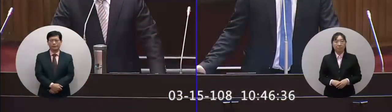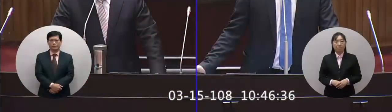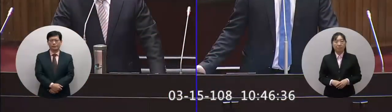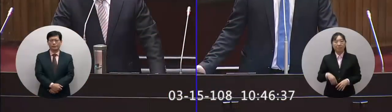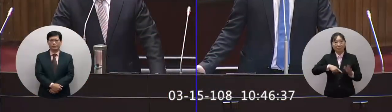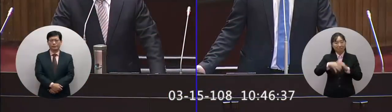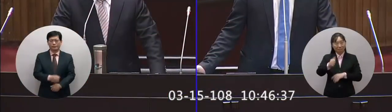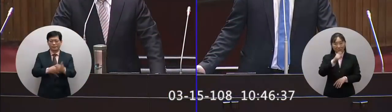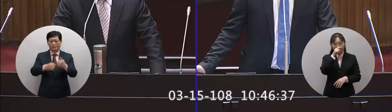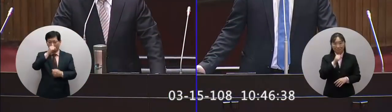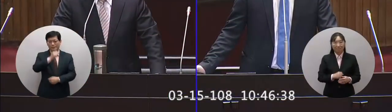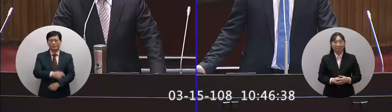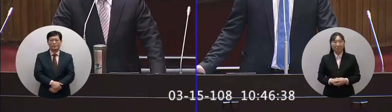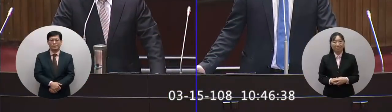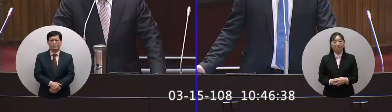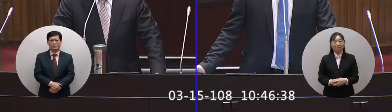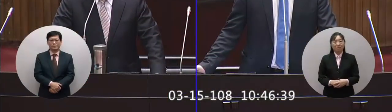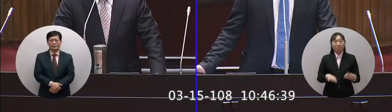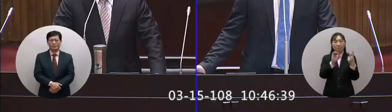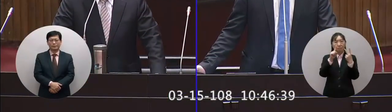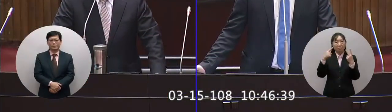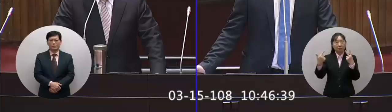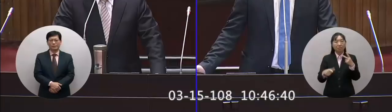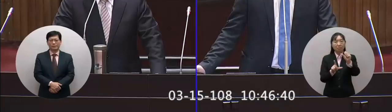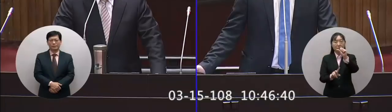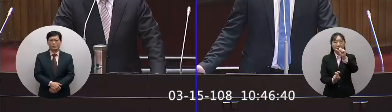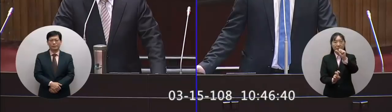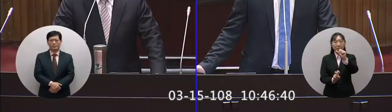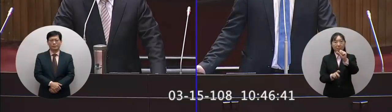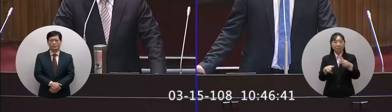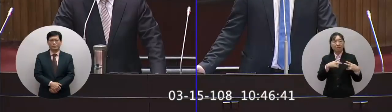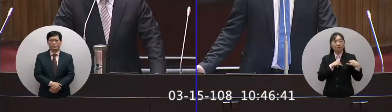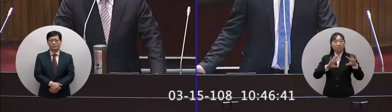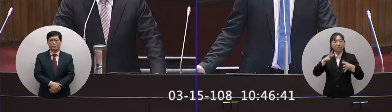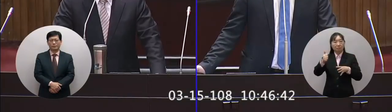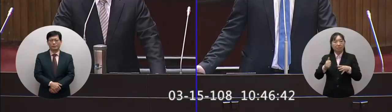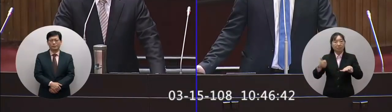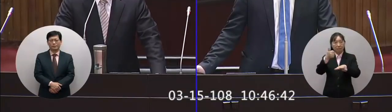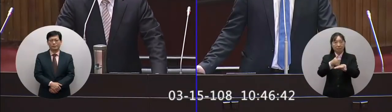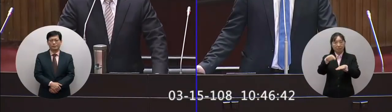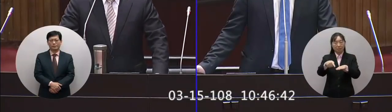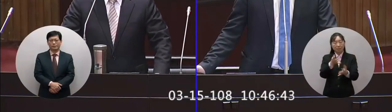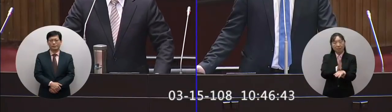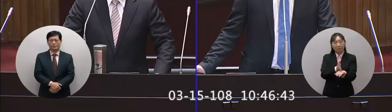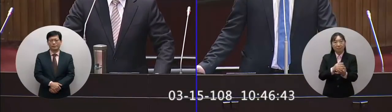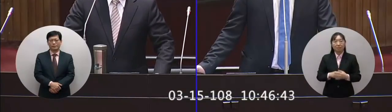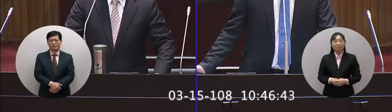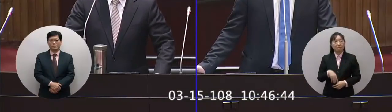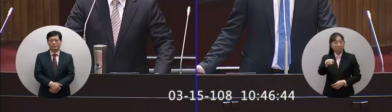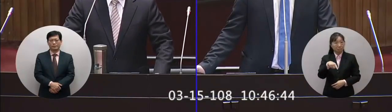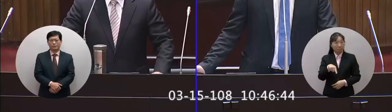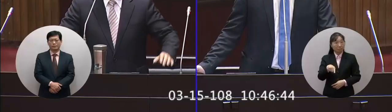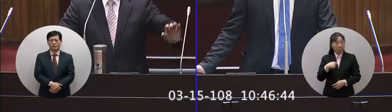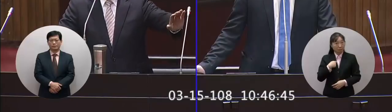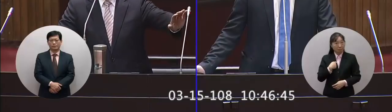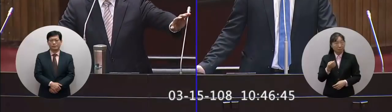院长您好。 哎，委员你好。 2016年5月20号，蔡总统的就职典礼演说，院长您